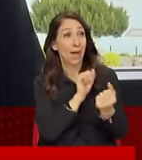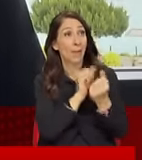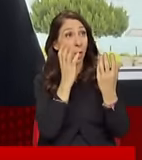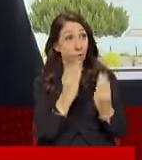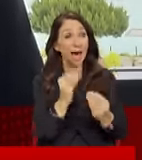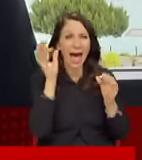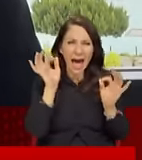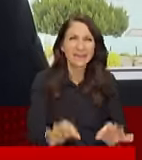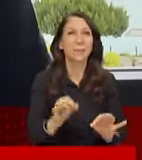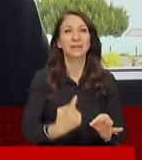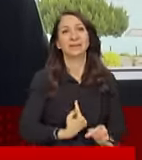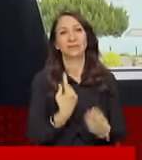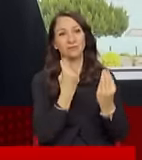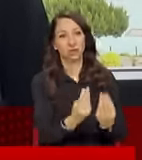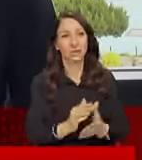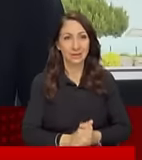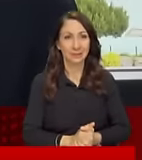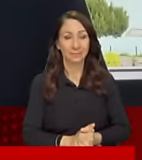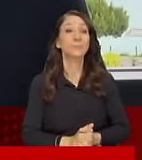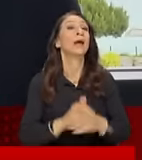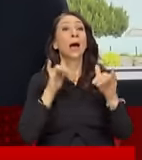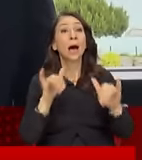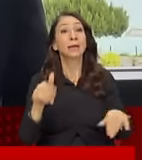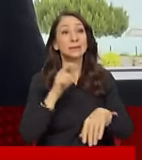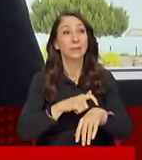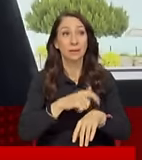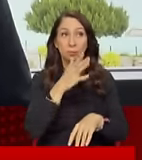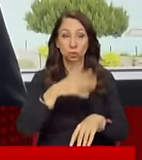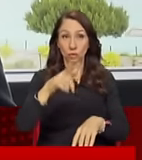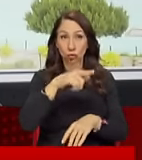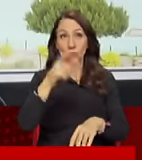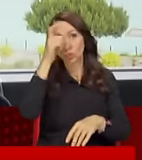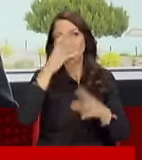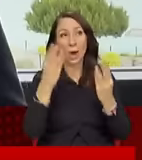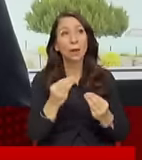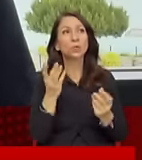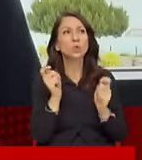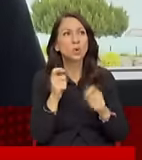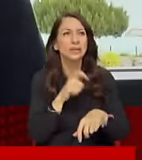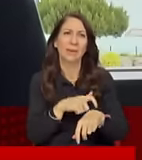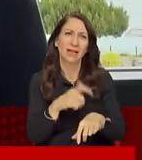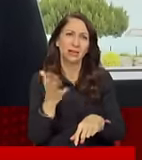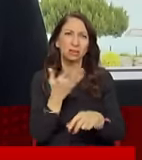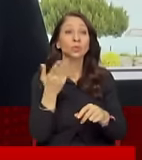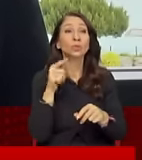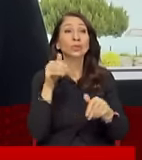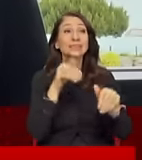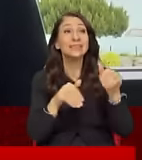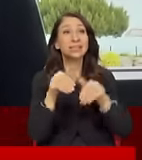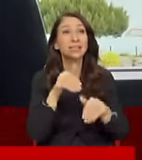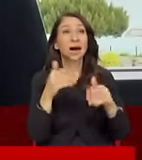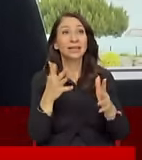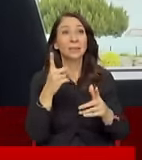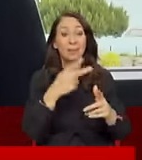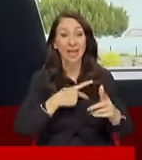her zaman ve her daim hissettireceğiz. Aynı zamanda biliyorsunuz Türkiye olarak zor günlerden geçiyoruz. Aslında evet. Bu seçim artık